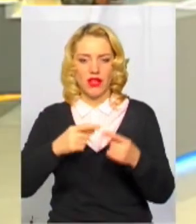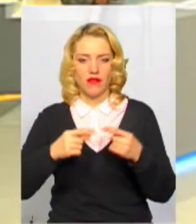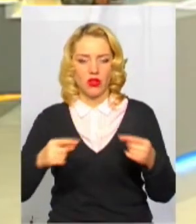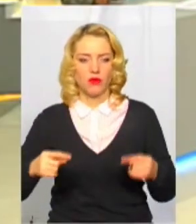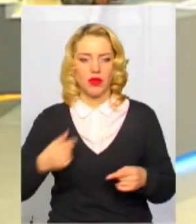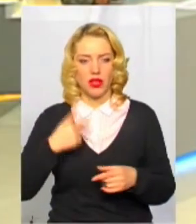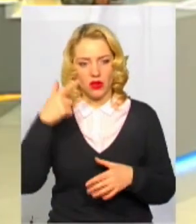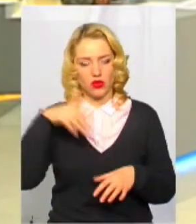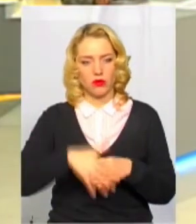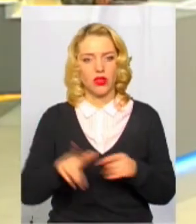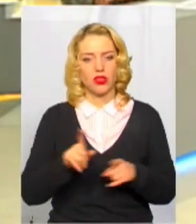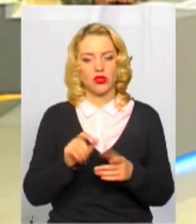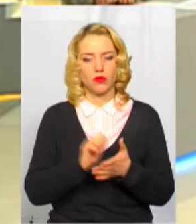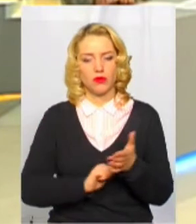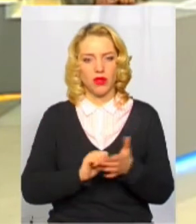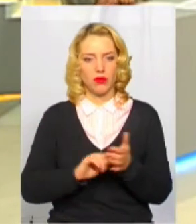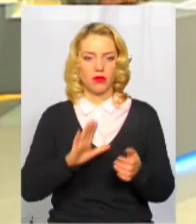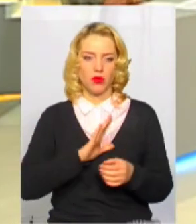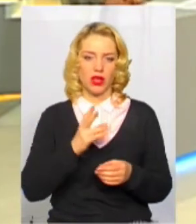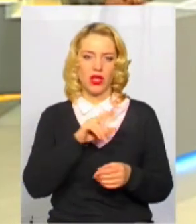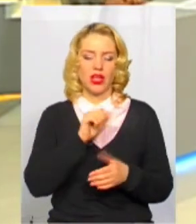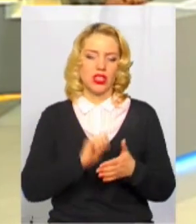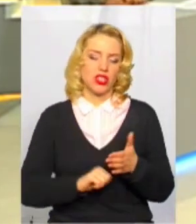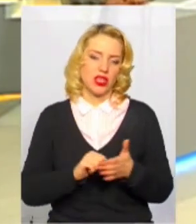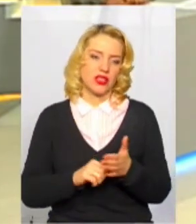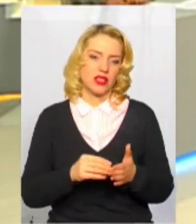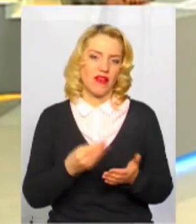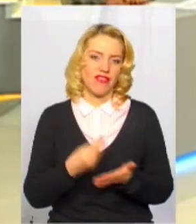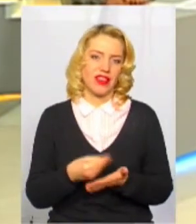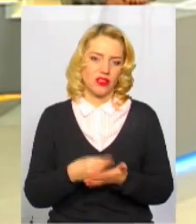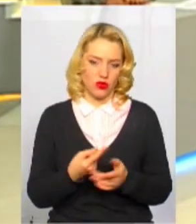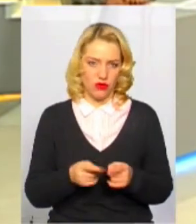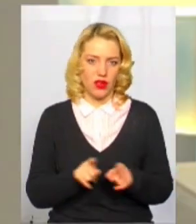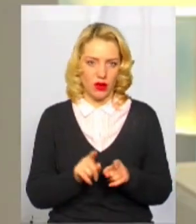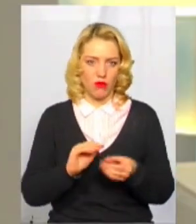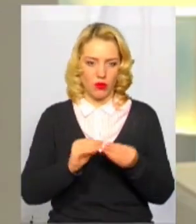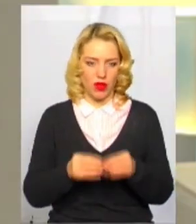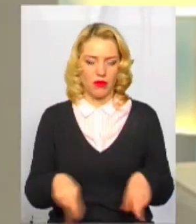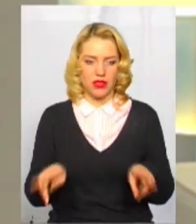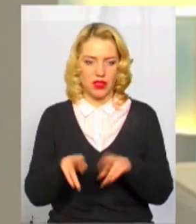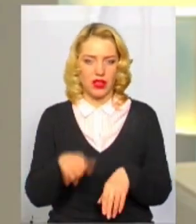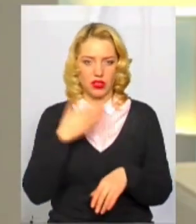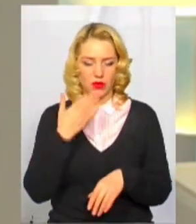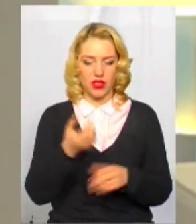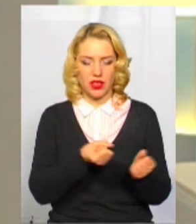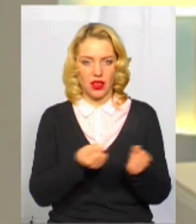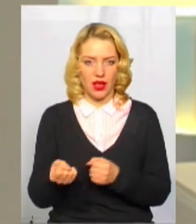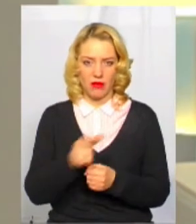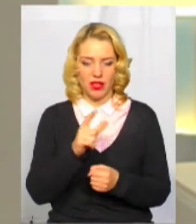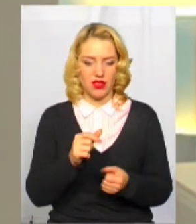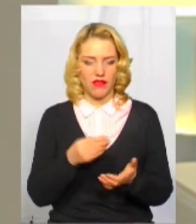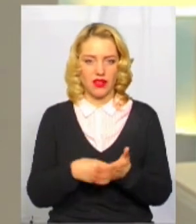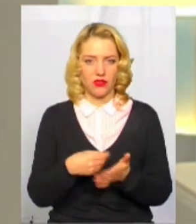затримка була через фінансування. Так, через фінансування. Вона залишається оця проблема, затримка з фінансуванням?